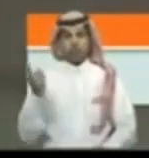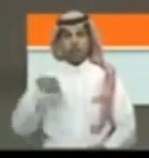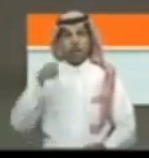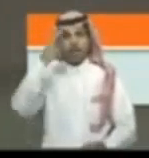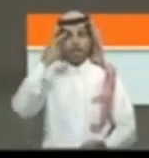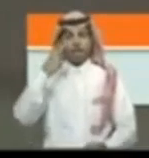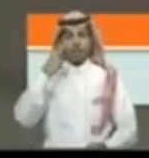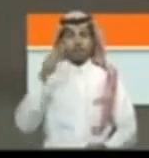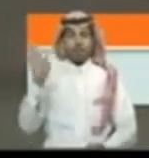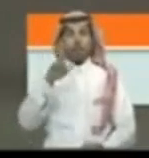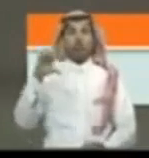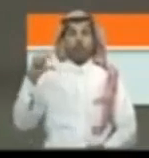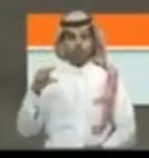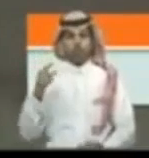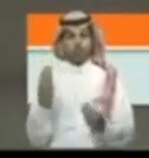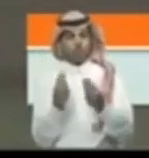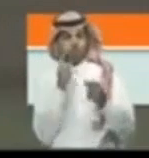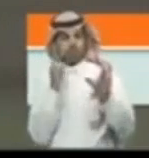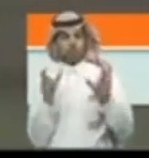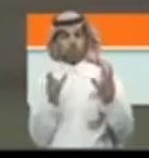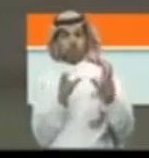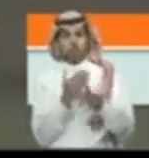سعود بن نايف بن عبد العزيز وزير الداخلية،